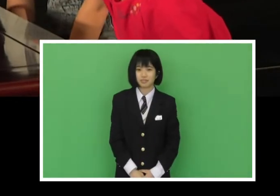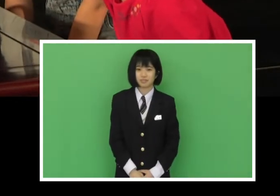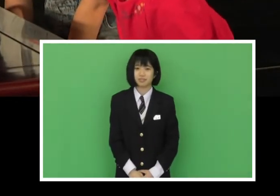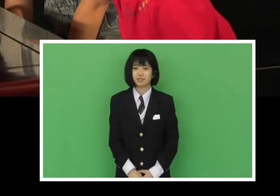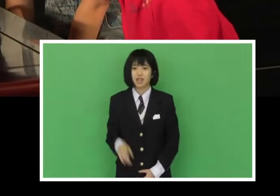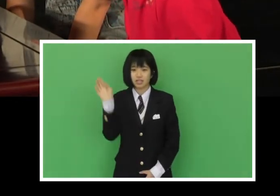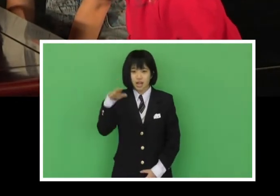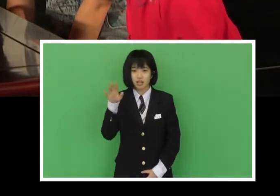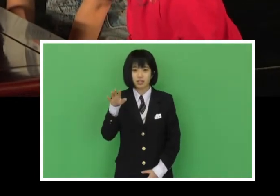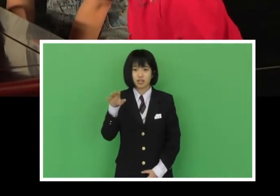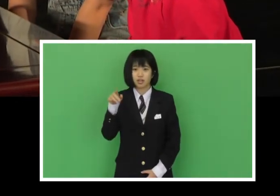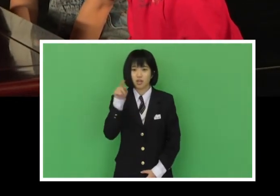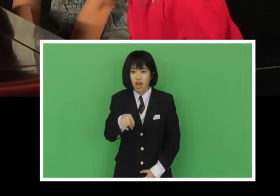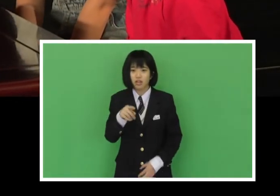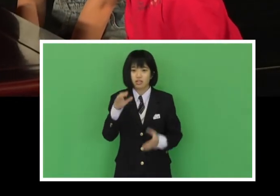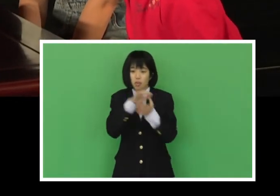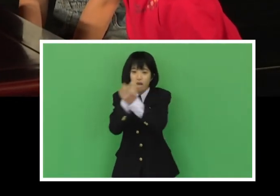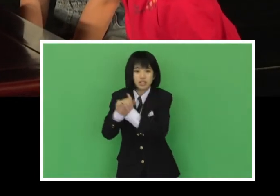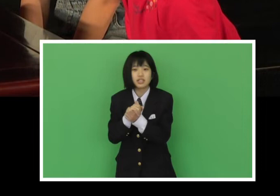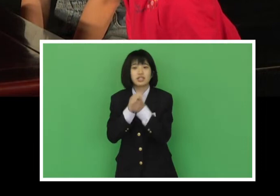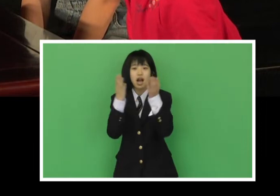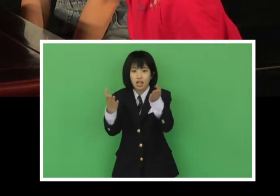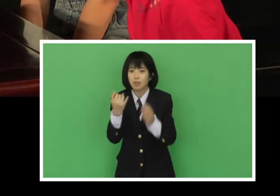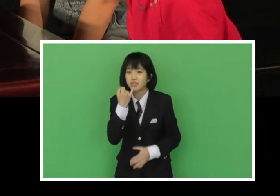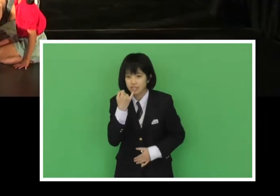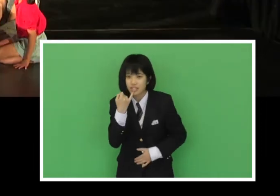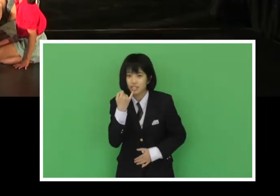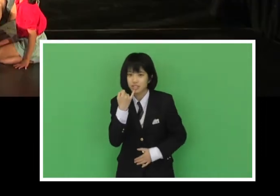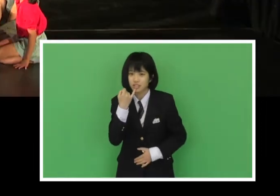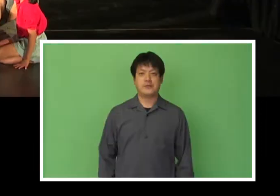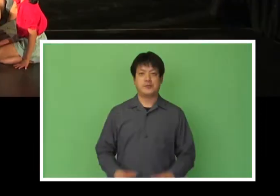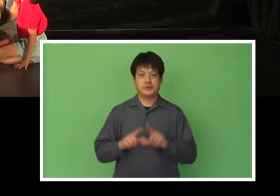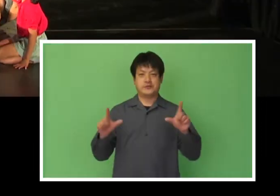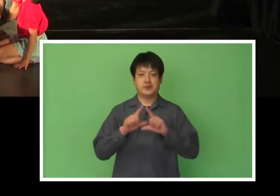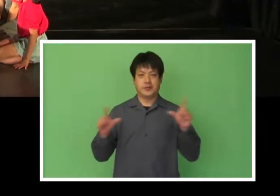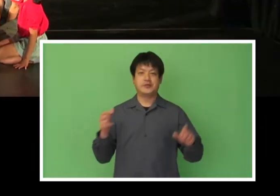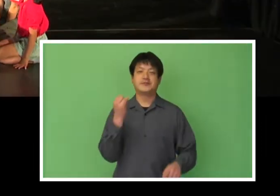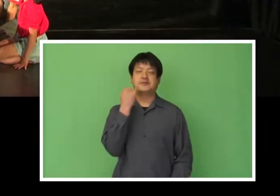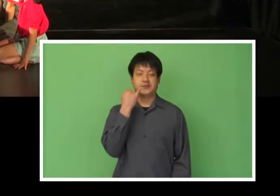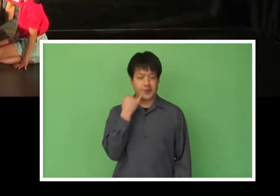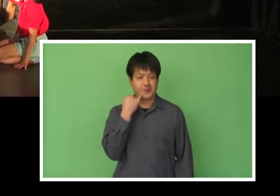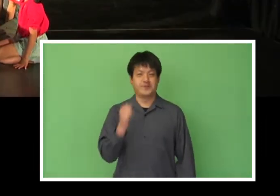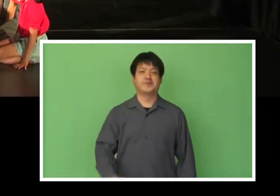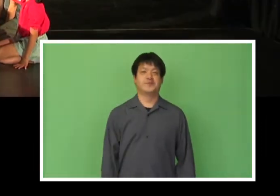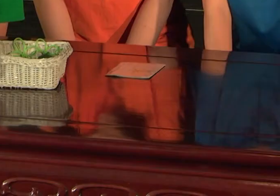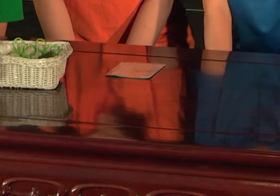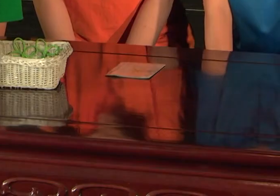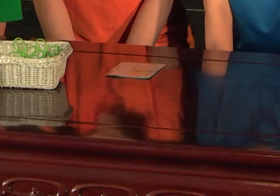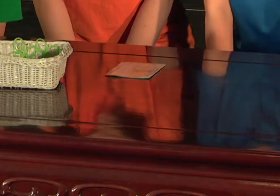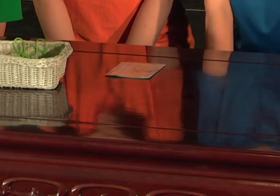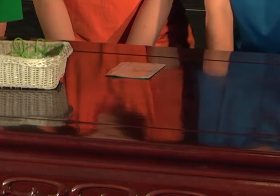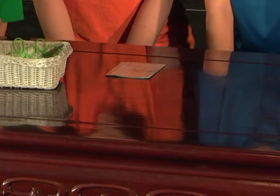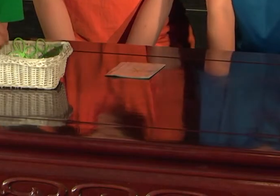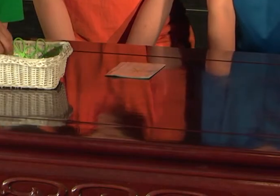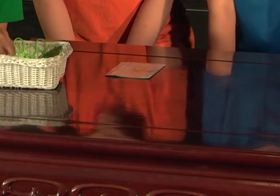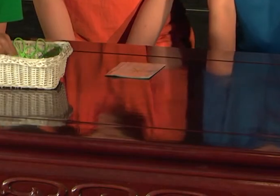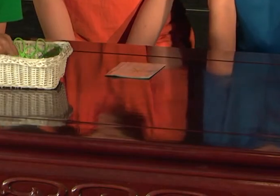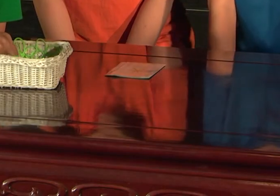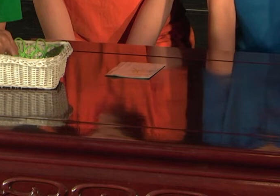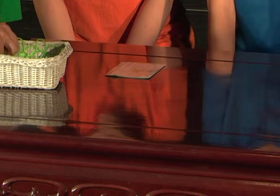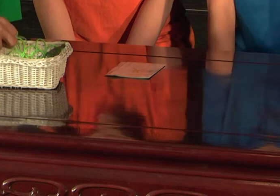ばあちゃんばあちゃん、これ友達にもあげていい？ もちろん、ええよ。